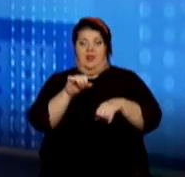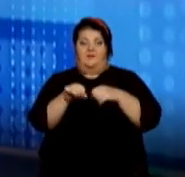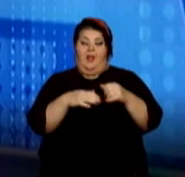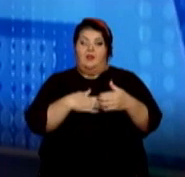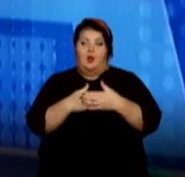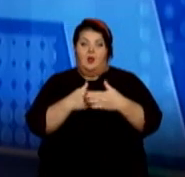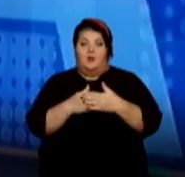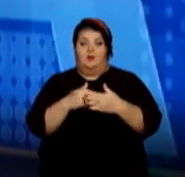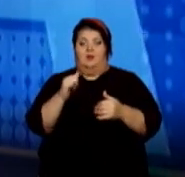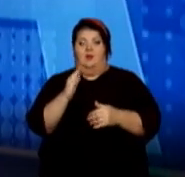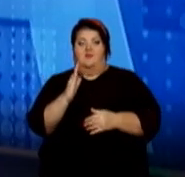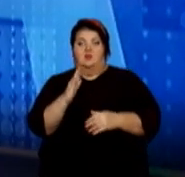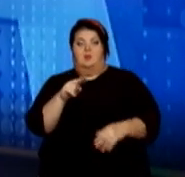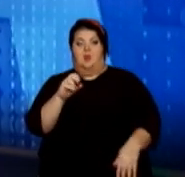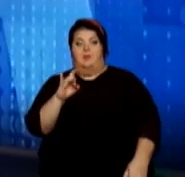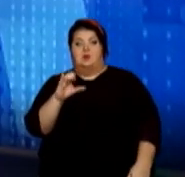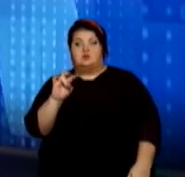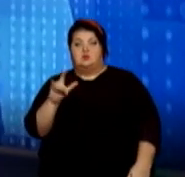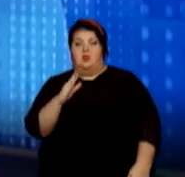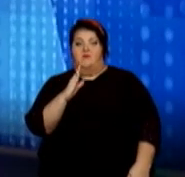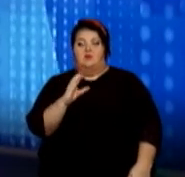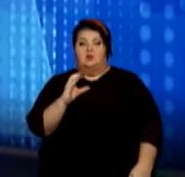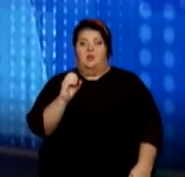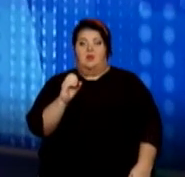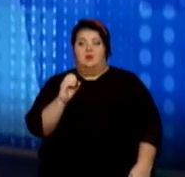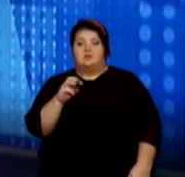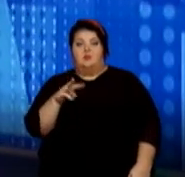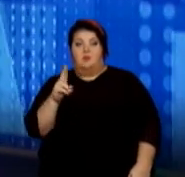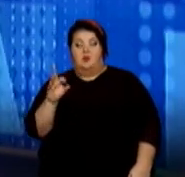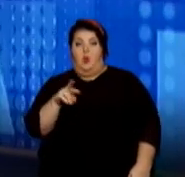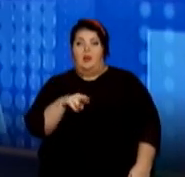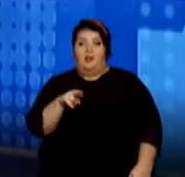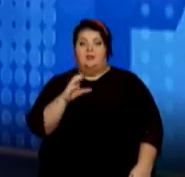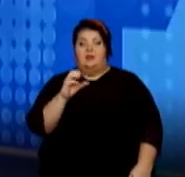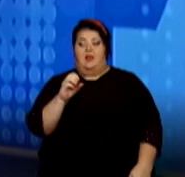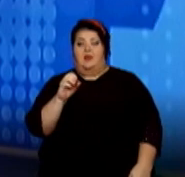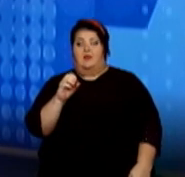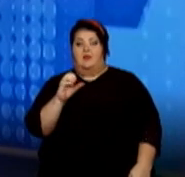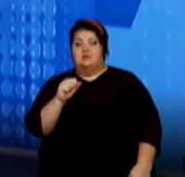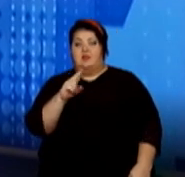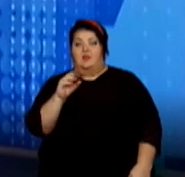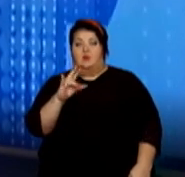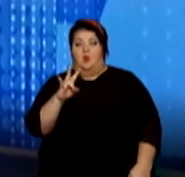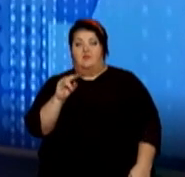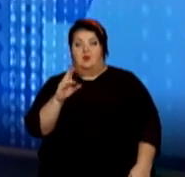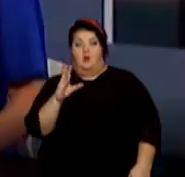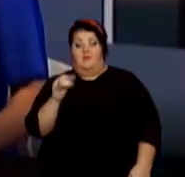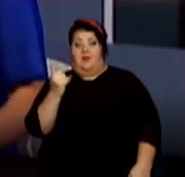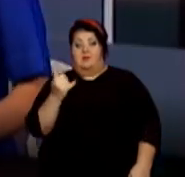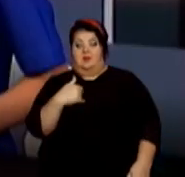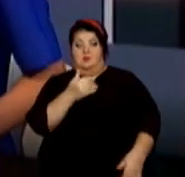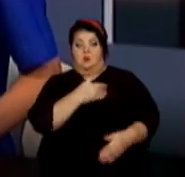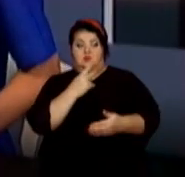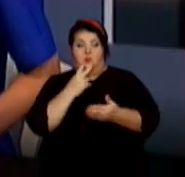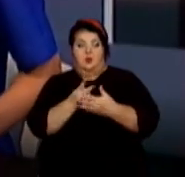велоактивісти, і Володимир Корсунський, і Володимир Симко, і Ялина Садовніка, і Євгена Сауленко. Вони є активними користувачами велосипедів. І зараз я хочу показати відео,